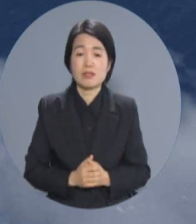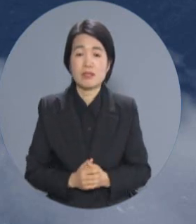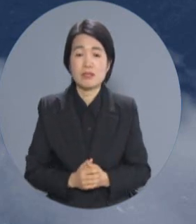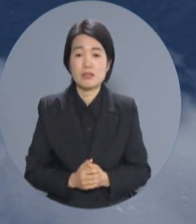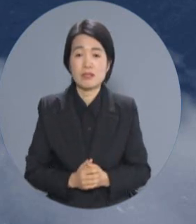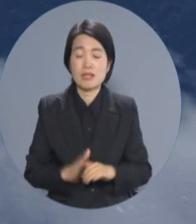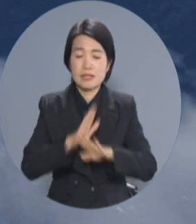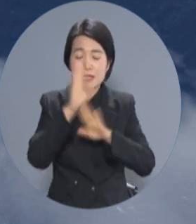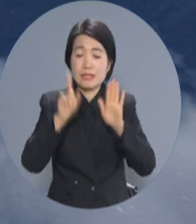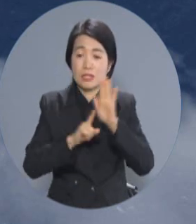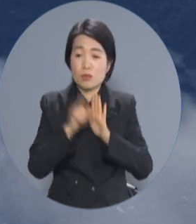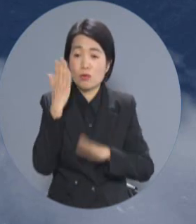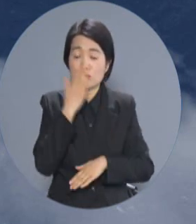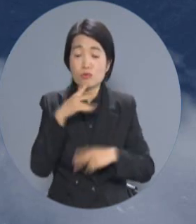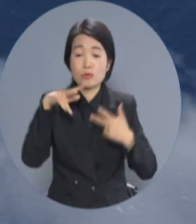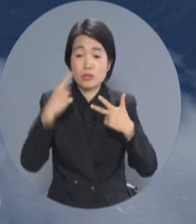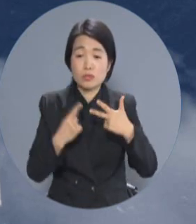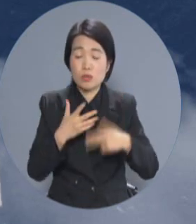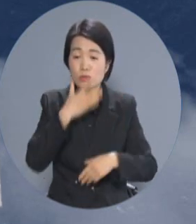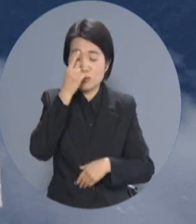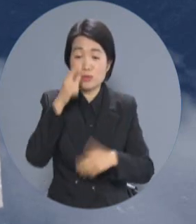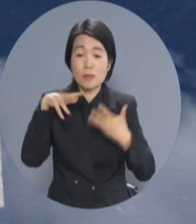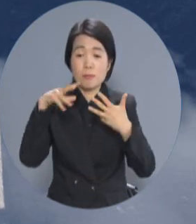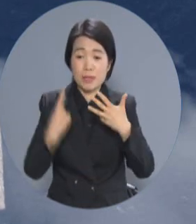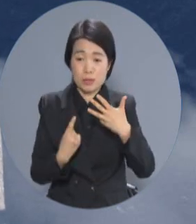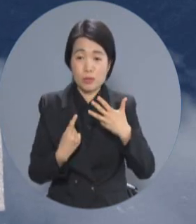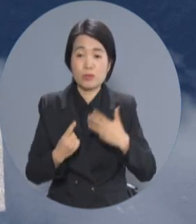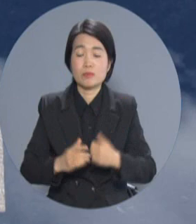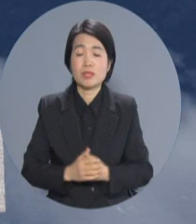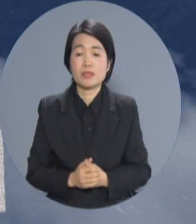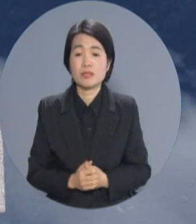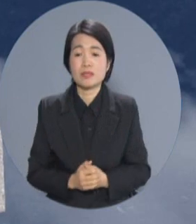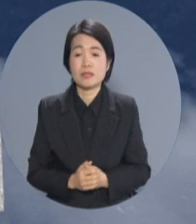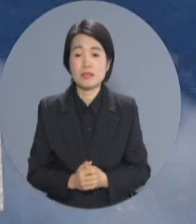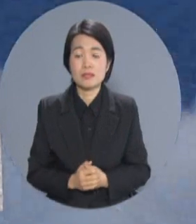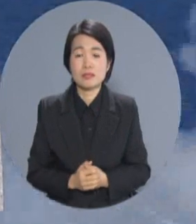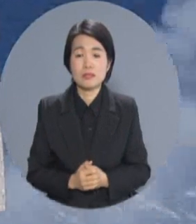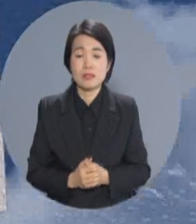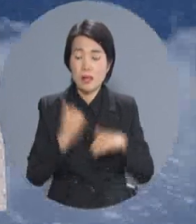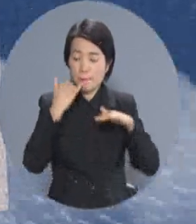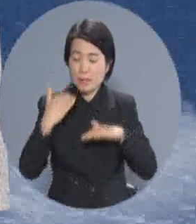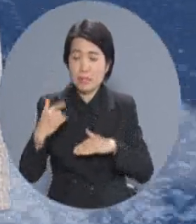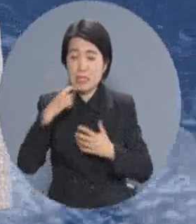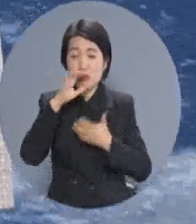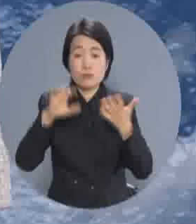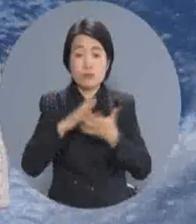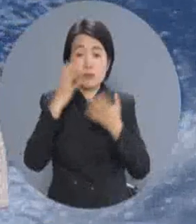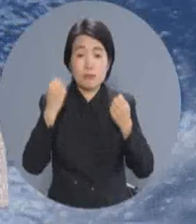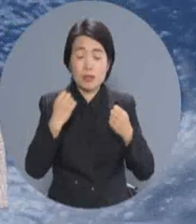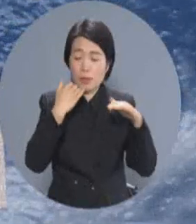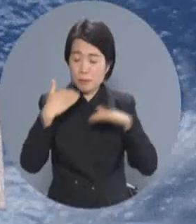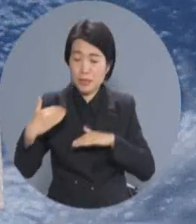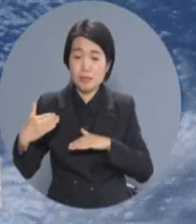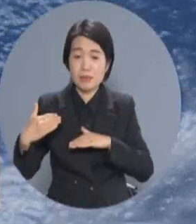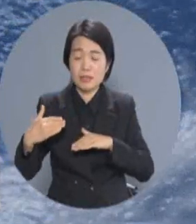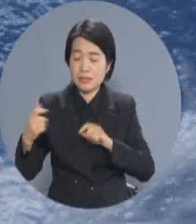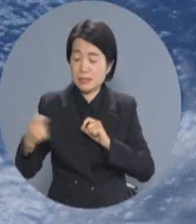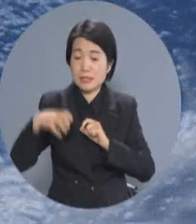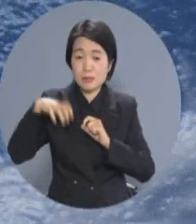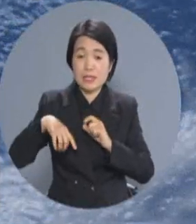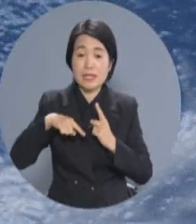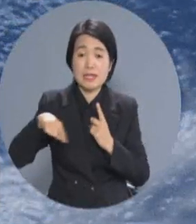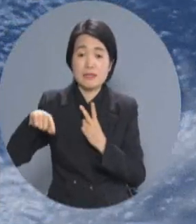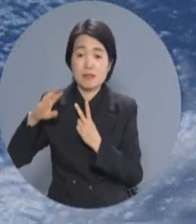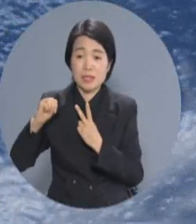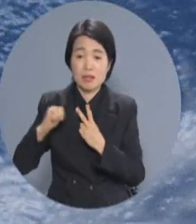한낮 기온은 여수가 7도 순천 8도로 예상됩니다 해상에도 구름 많은 가운데 바다의 물결은 앞바다에서